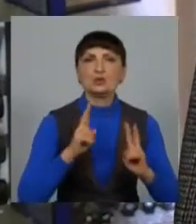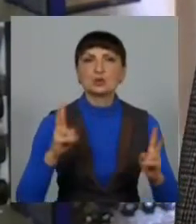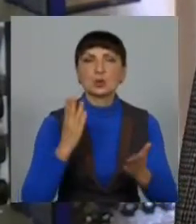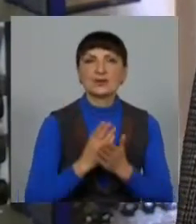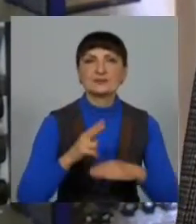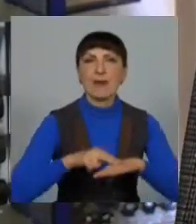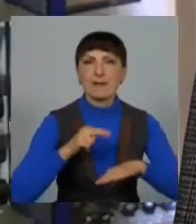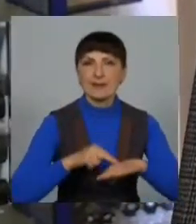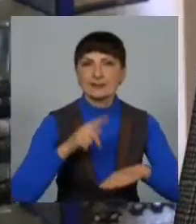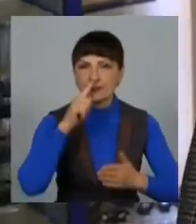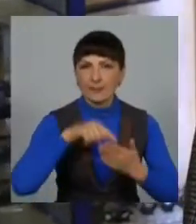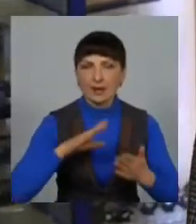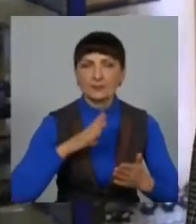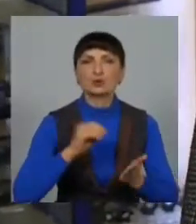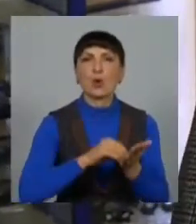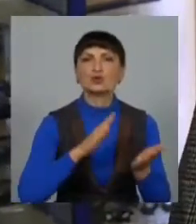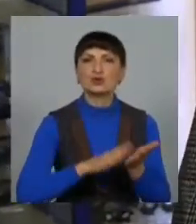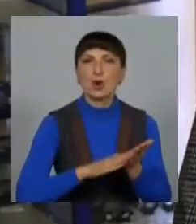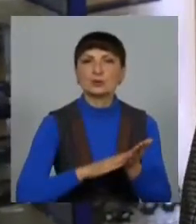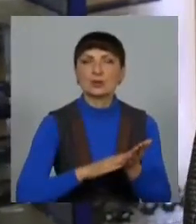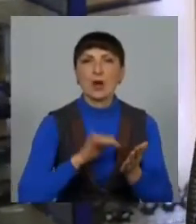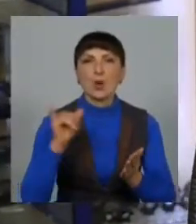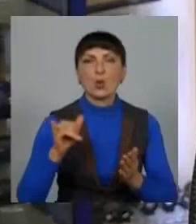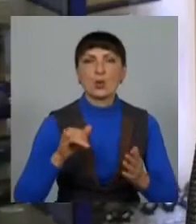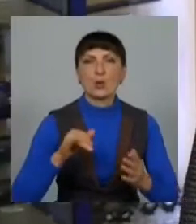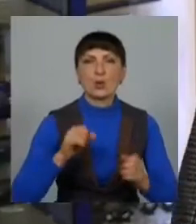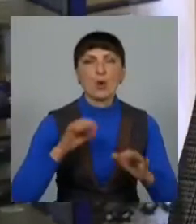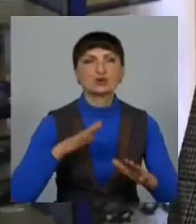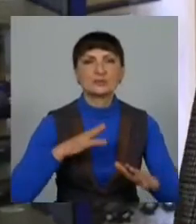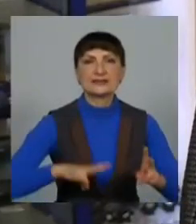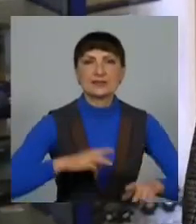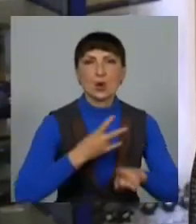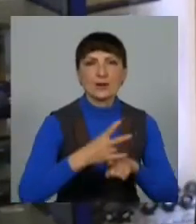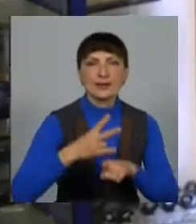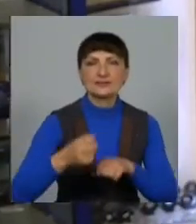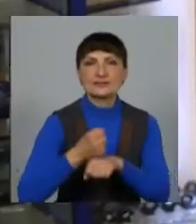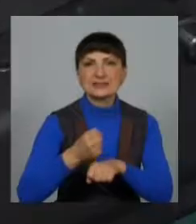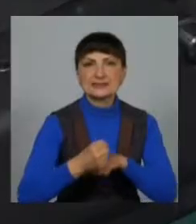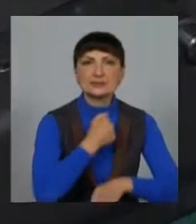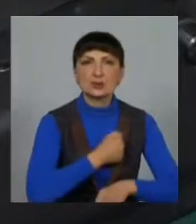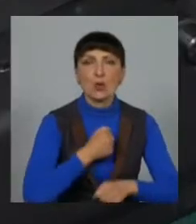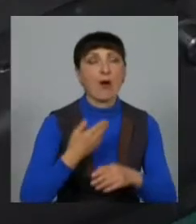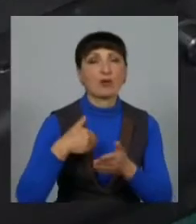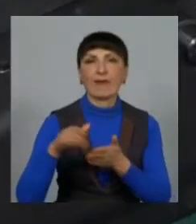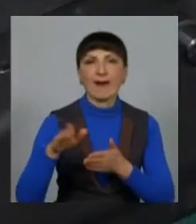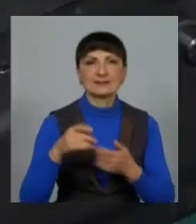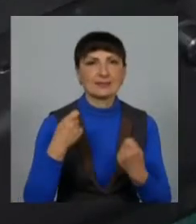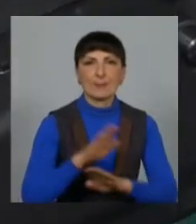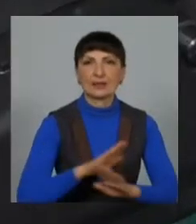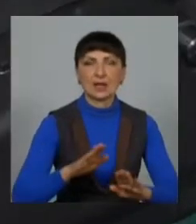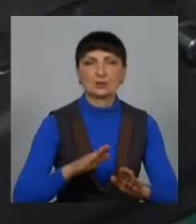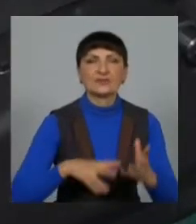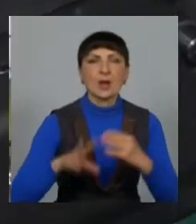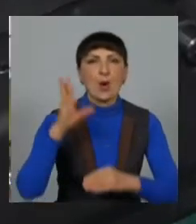имели приводы в полицию, которые стоят на учете как склонные к терроризму, к насилию, им отказывается. Из тех трагических событий